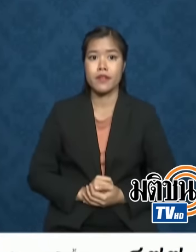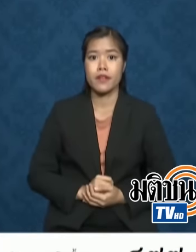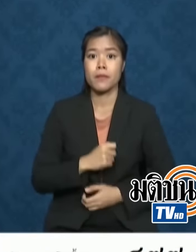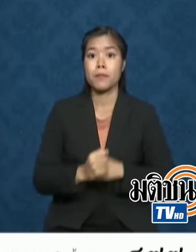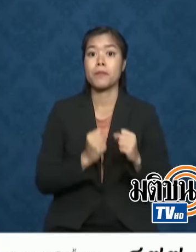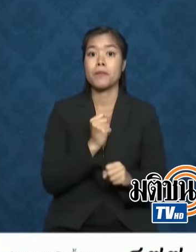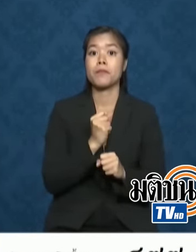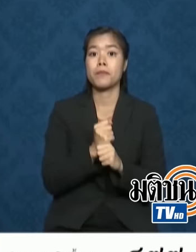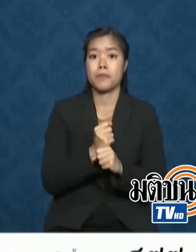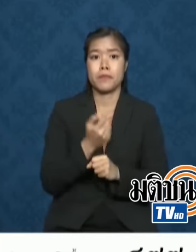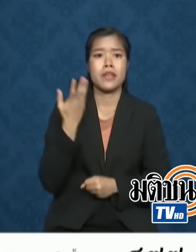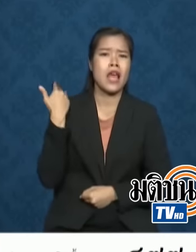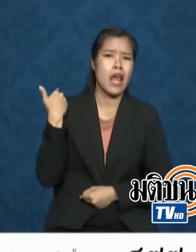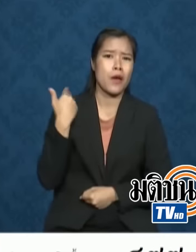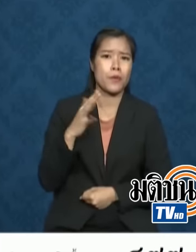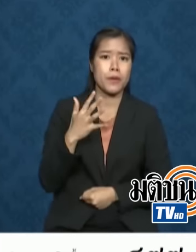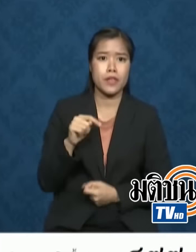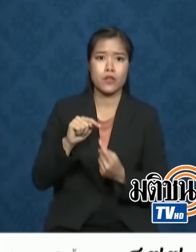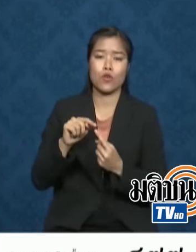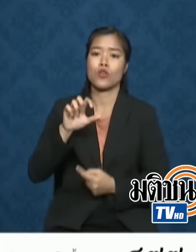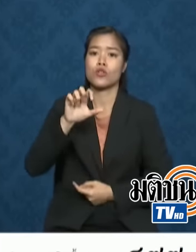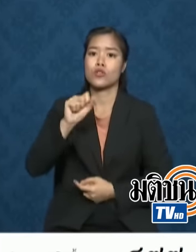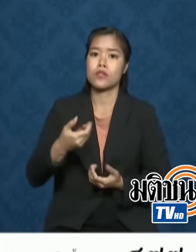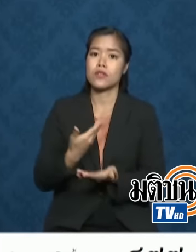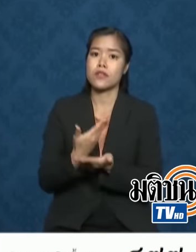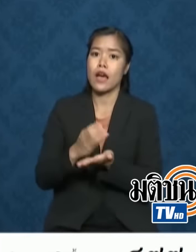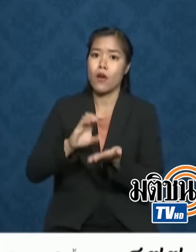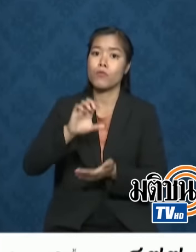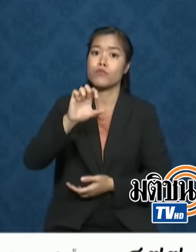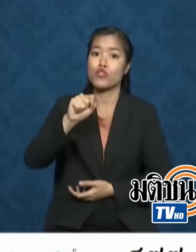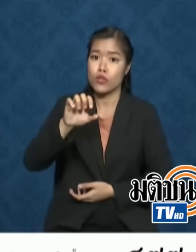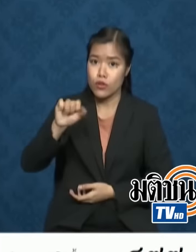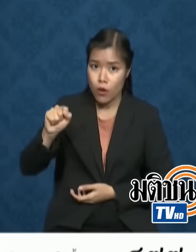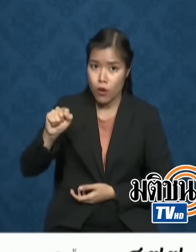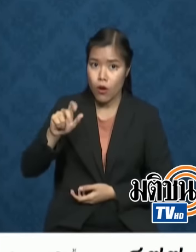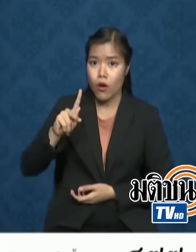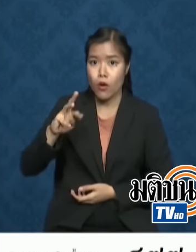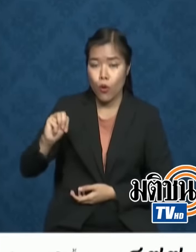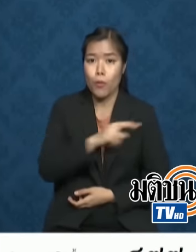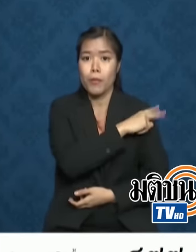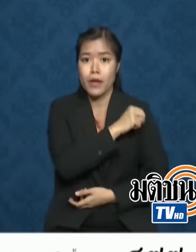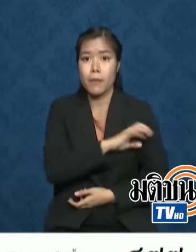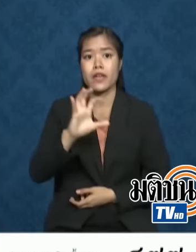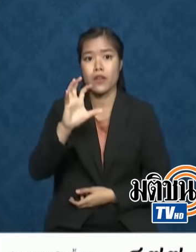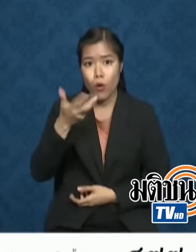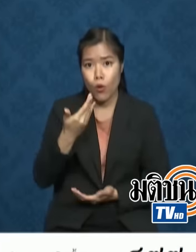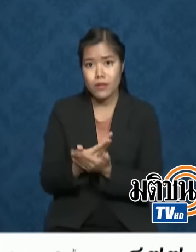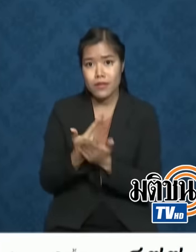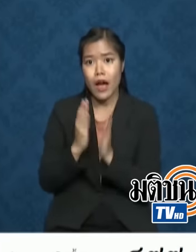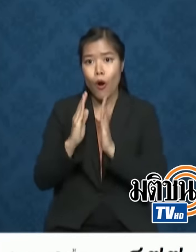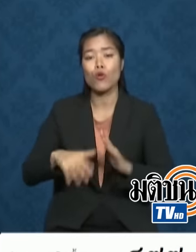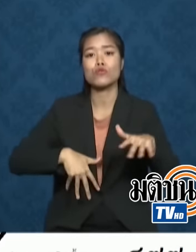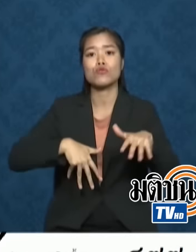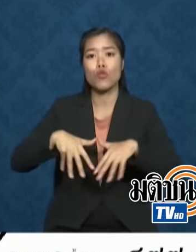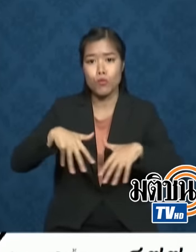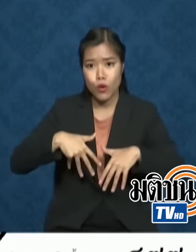ไม่มีนะครับที่ผ่านมาเพียงแต่ใช้งบของสสส.ใช้กรมอนามัยโลกใช้งบจากประชาชนหรือท้องถิ่นที่อาสาจัด